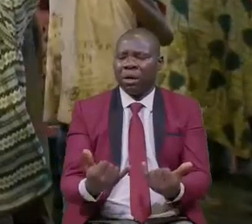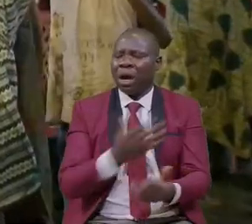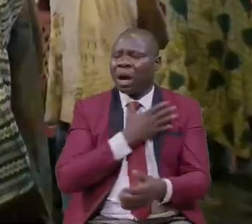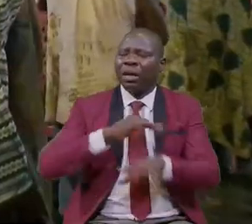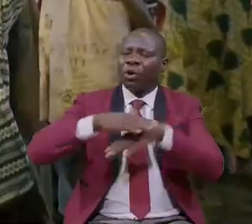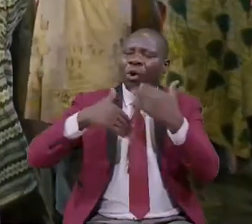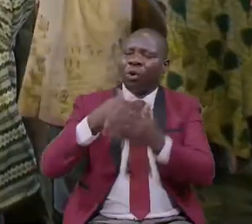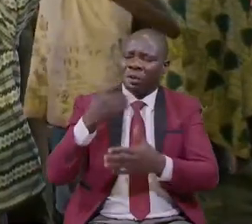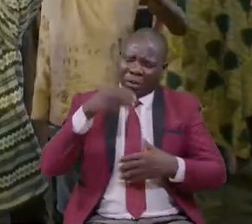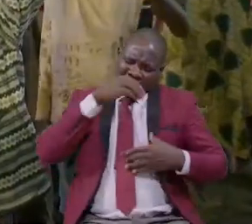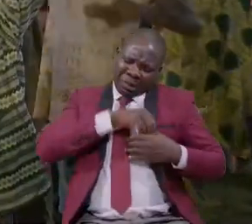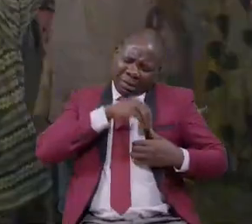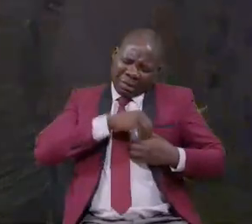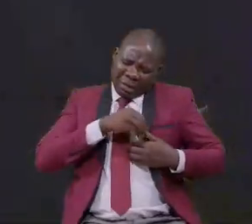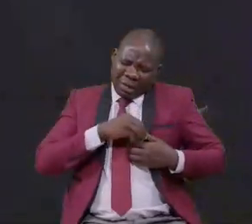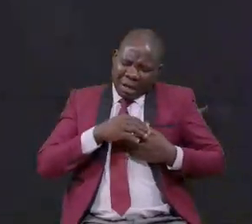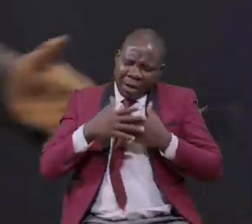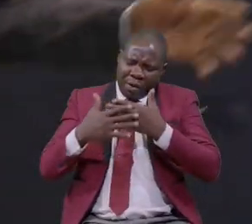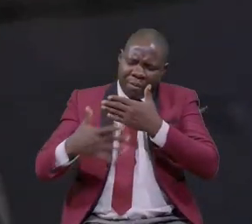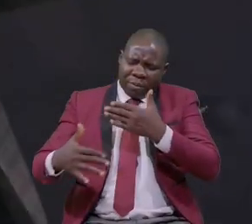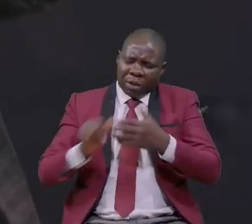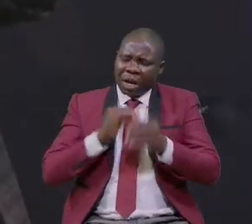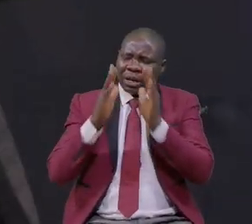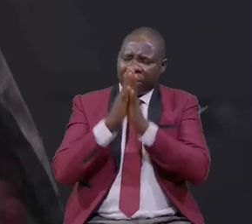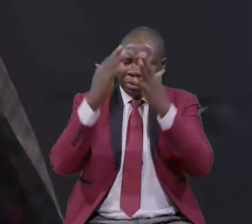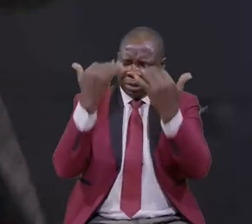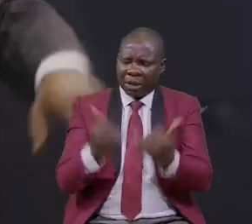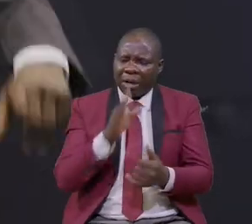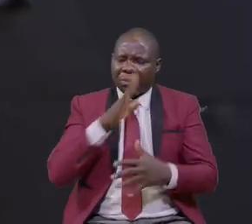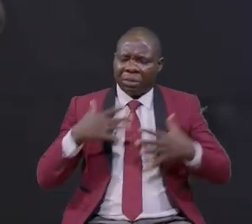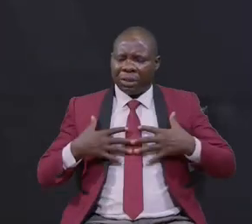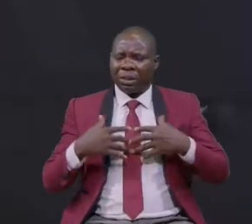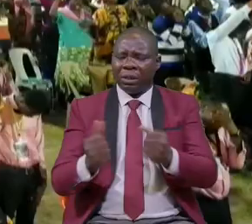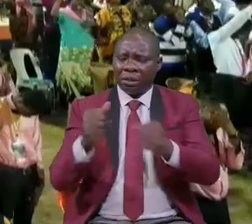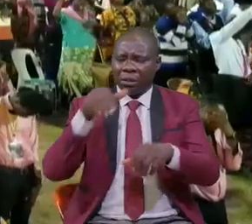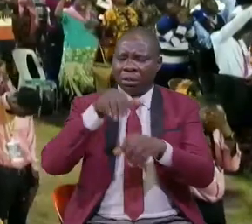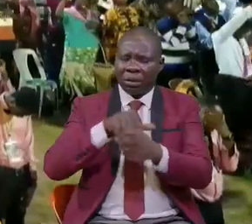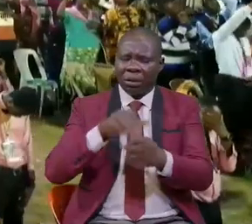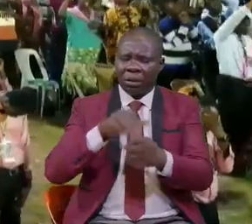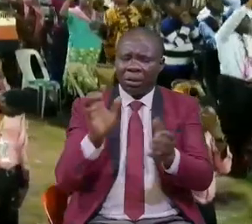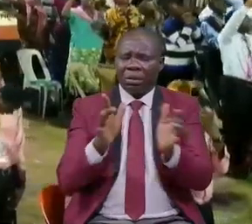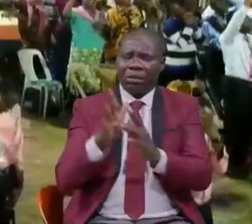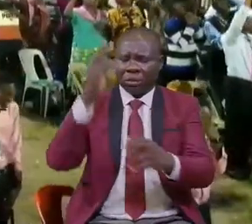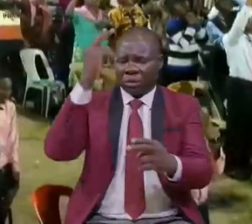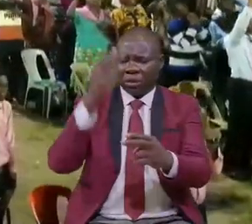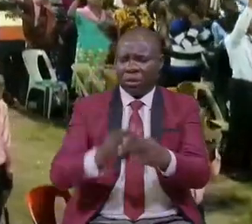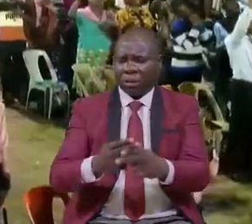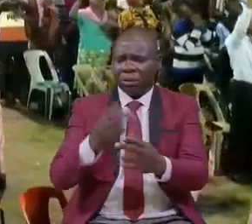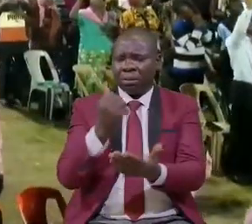Et tous les saignements intérieurs, je prie maintenant. Soyez guéris au nom de